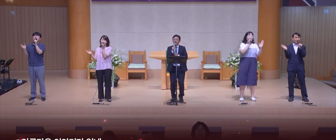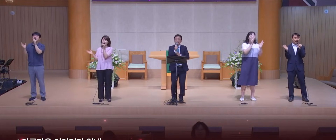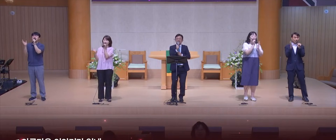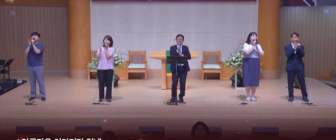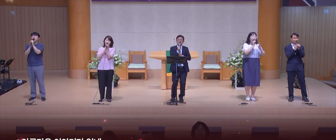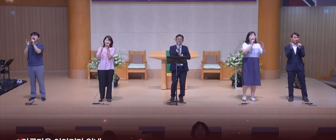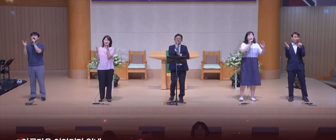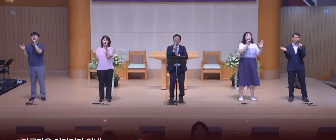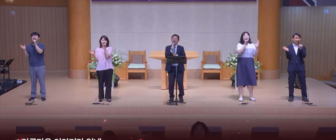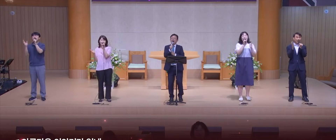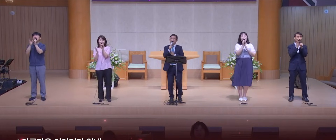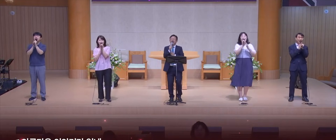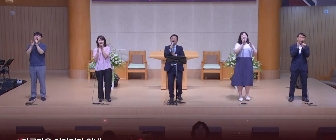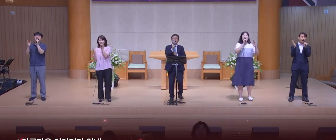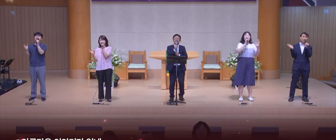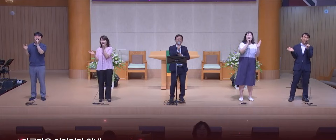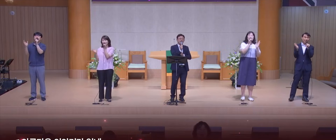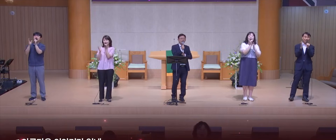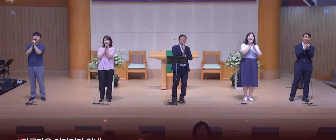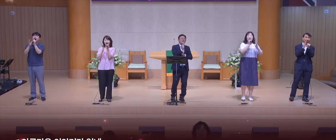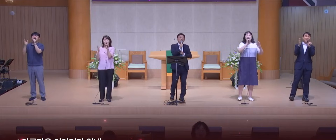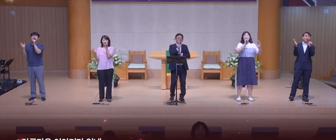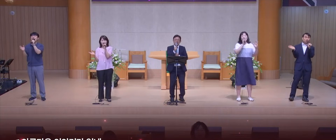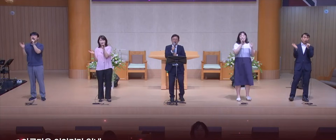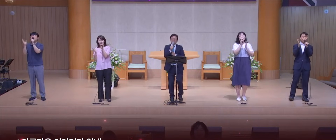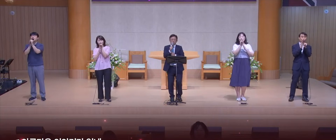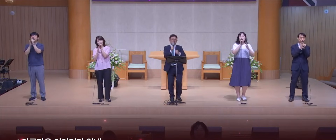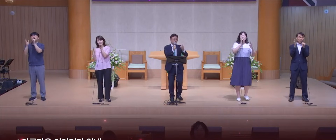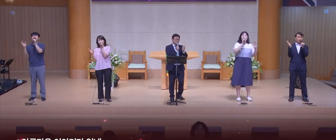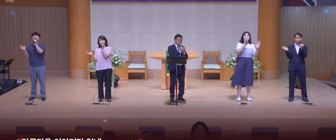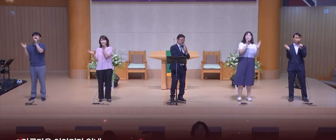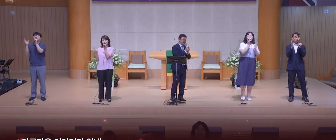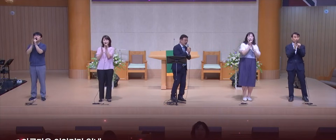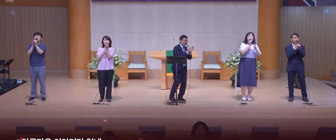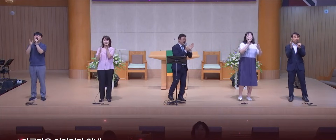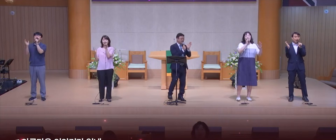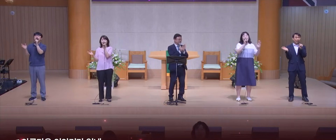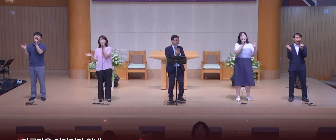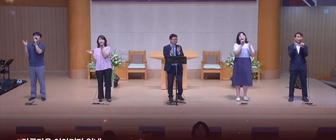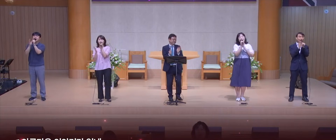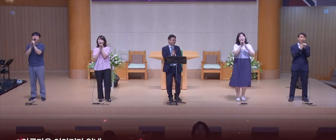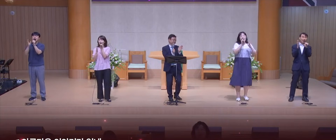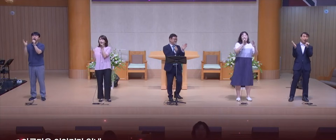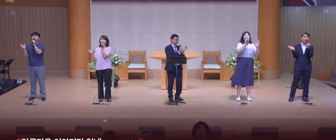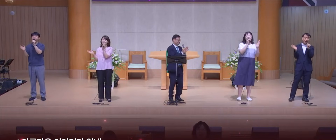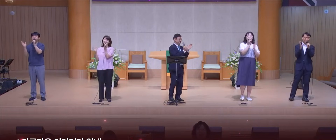사랑이 나를 살게 하네. 오 주님의 사랑.